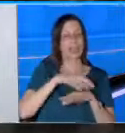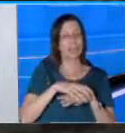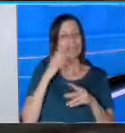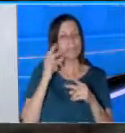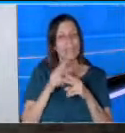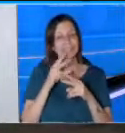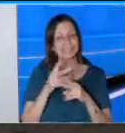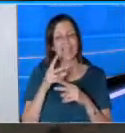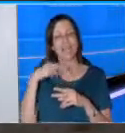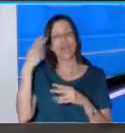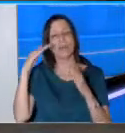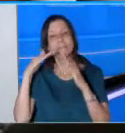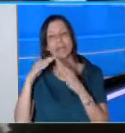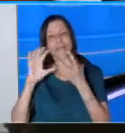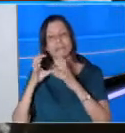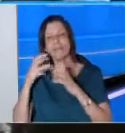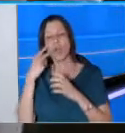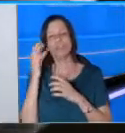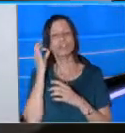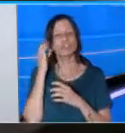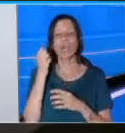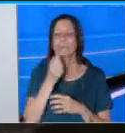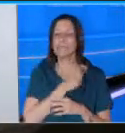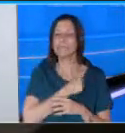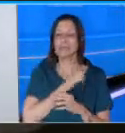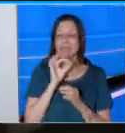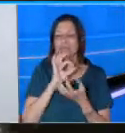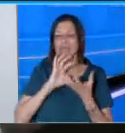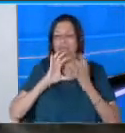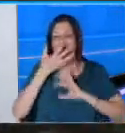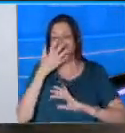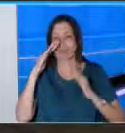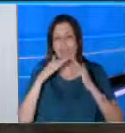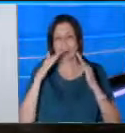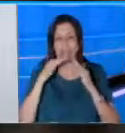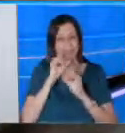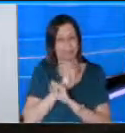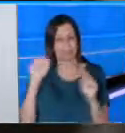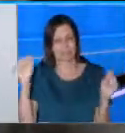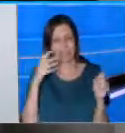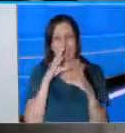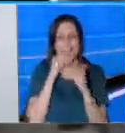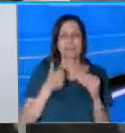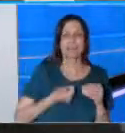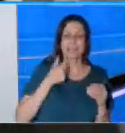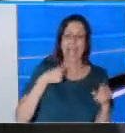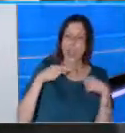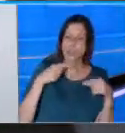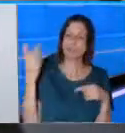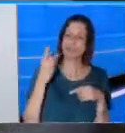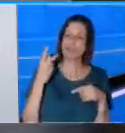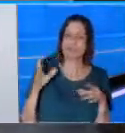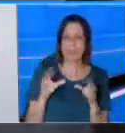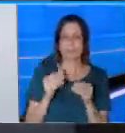להיות בבית בפתח תקווה, לראות האישה מסכנה של חירבו לה את הבית, הפצצה, לדבר עם שר החוץ, וכמובן עם ראש